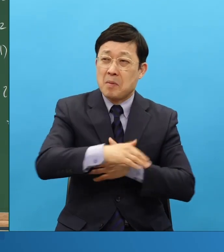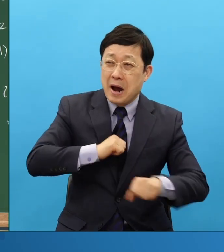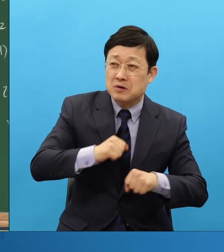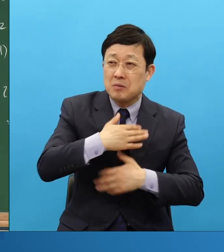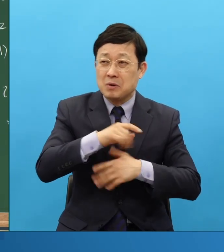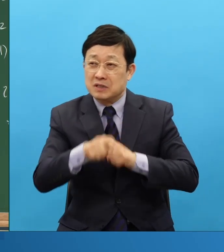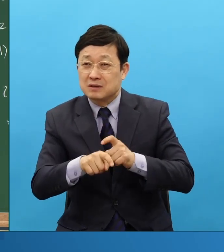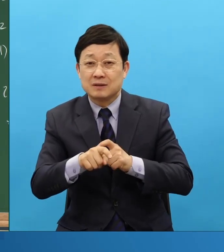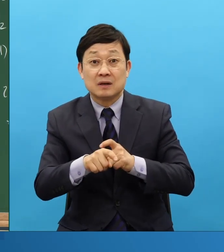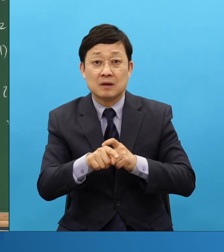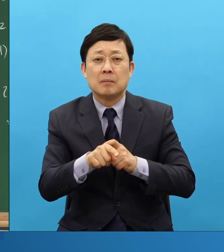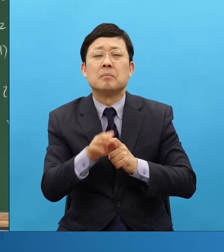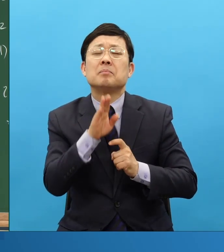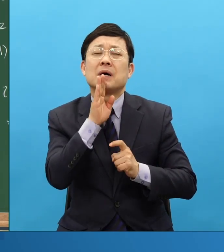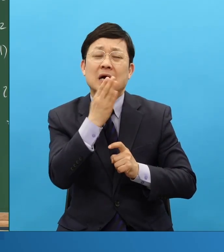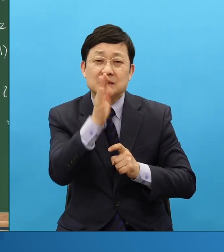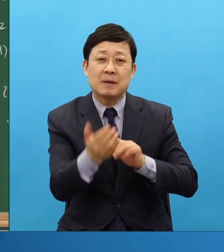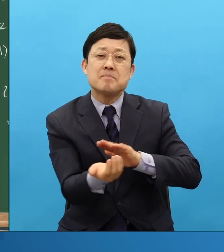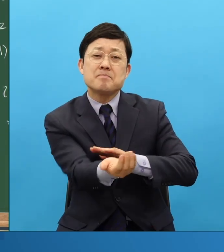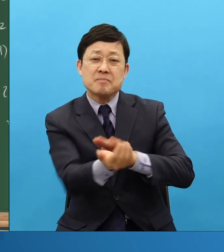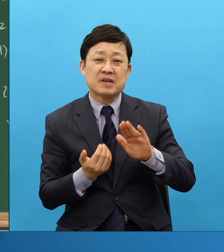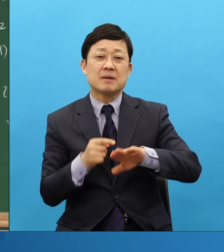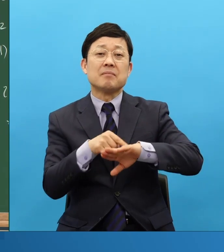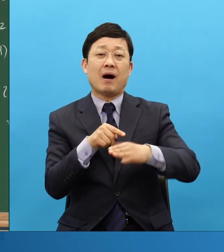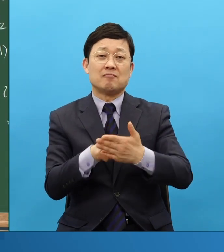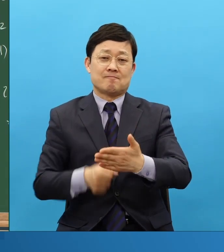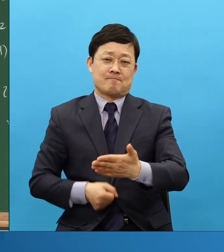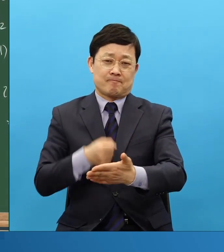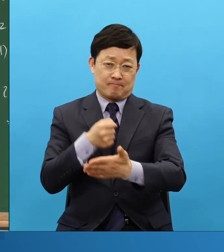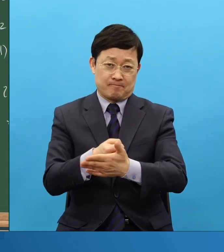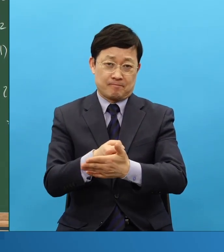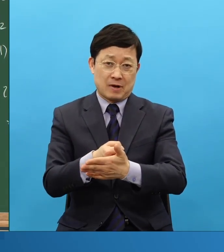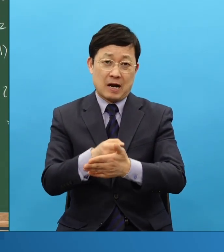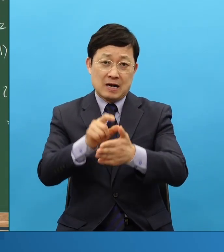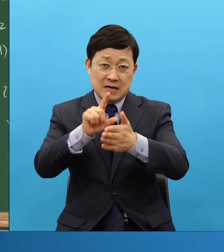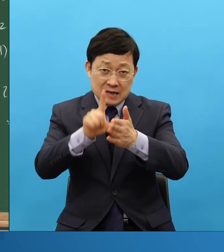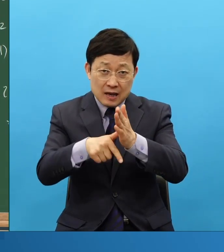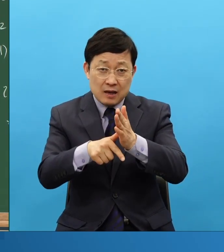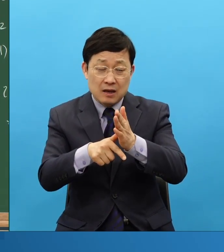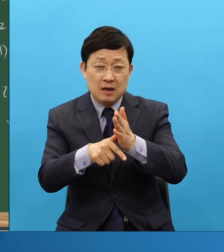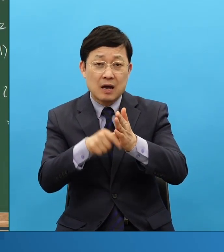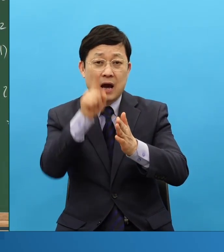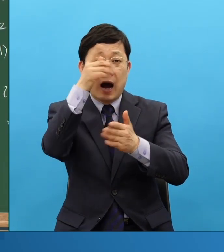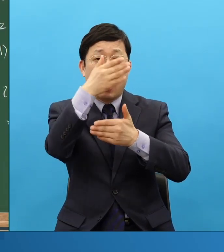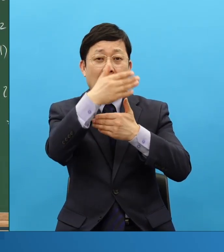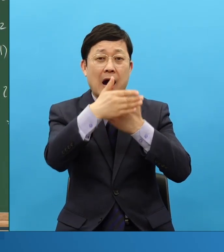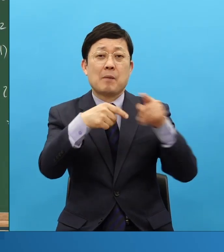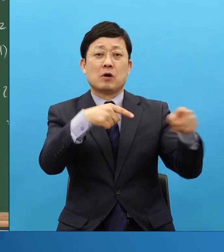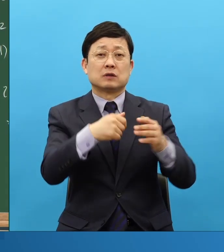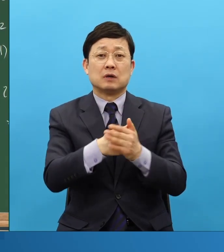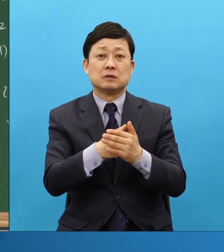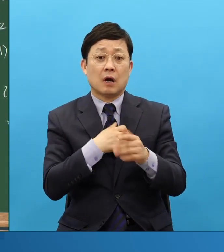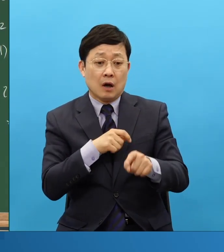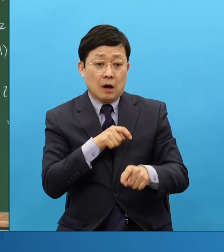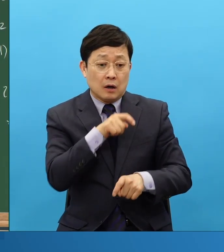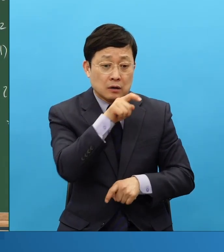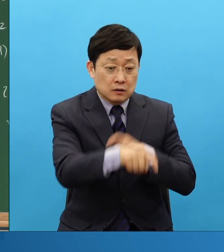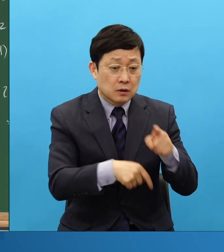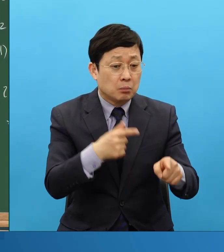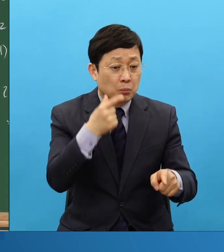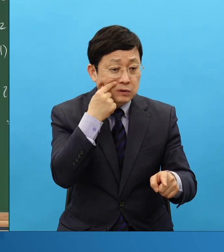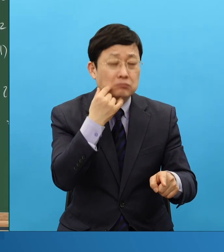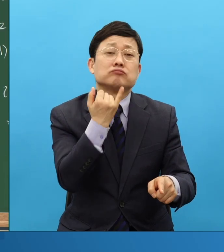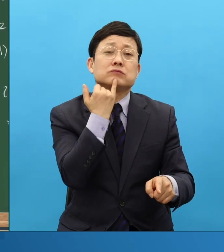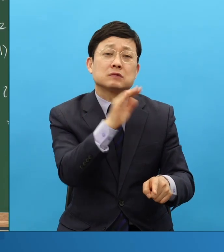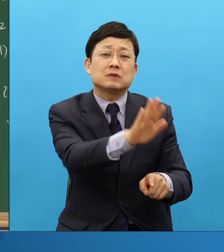각인데. People who do not know the spiritual realm, they say, 그렇죠. how can anything happen if you don't put it into practice? 영혼 속에. But even if you don't make that resolution, 능력 없으면 못하는 건데. Oh, but you